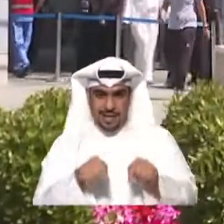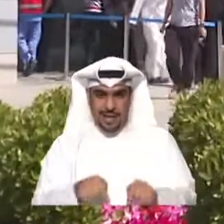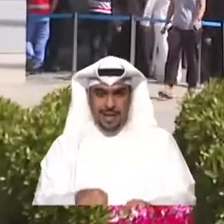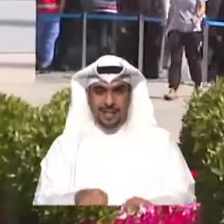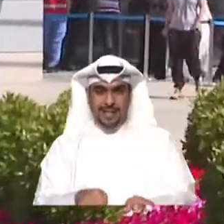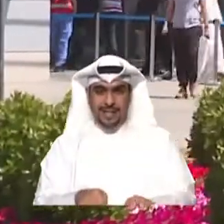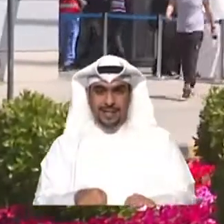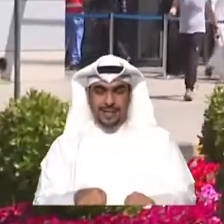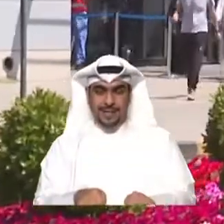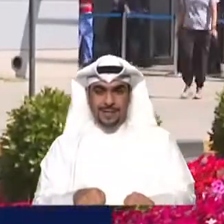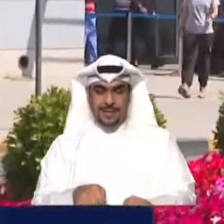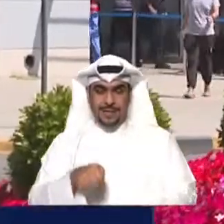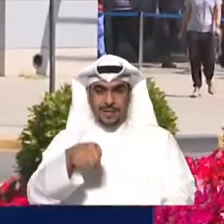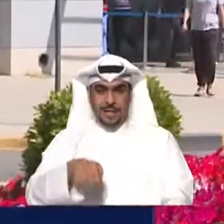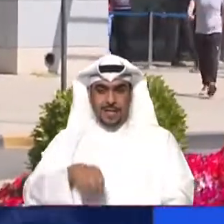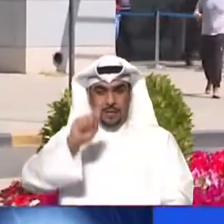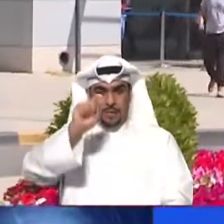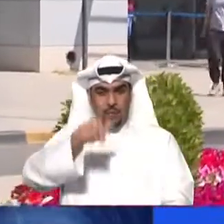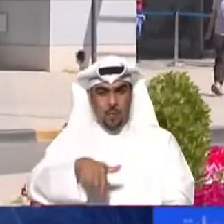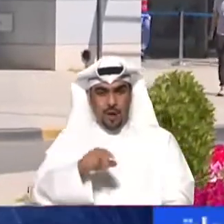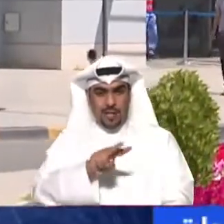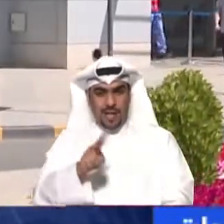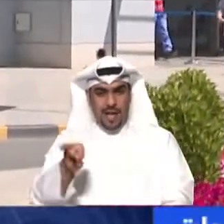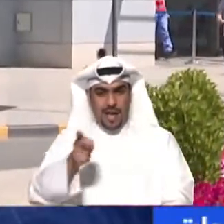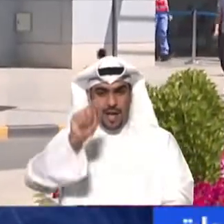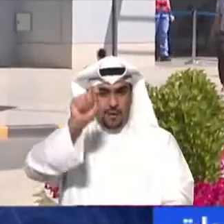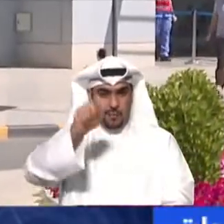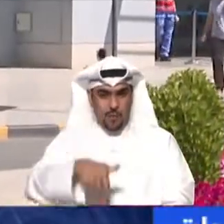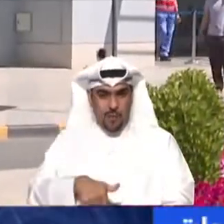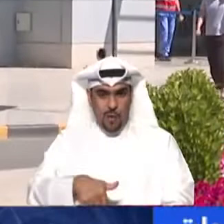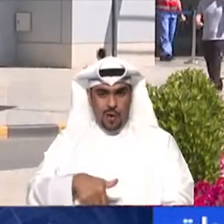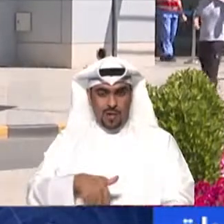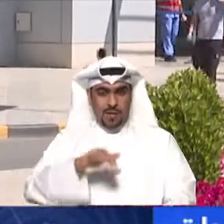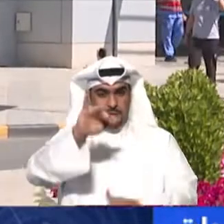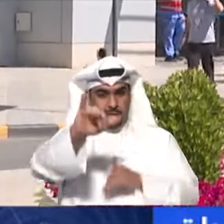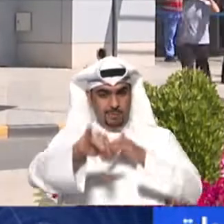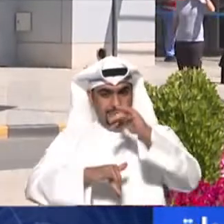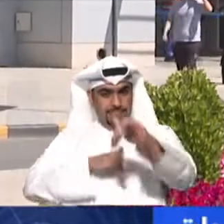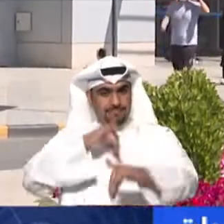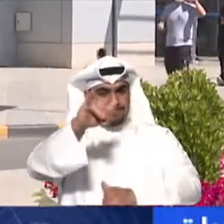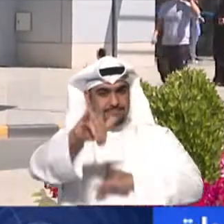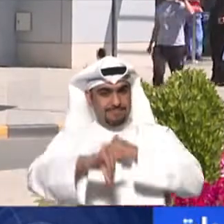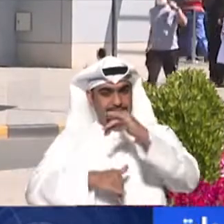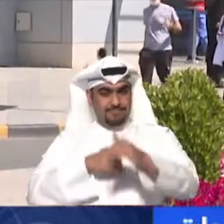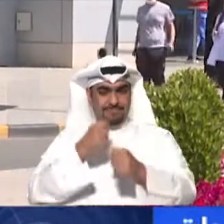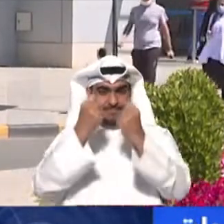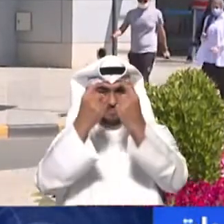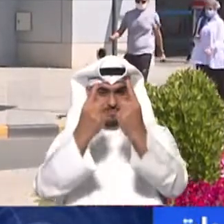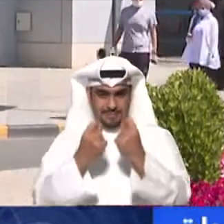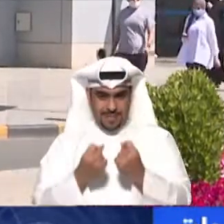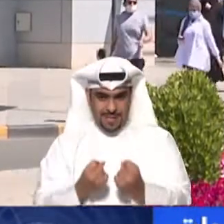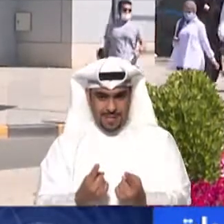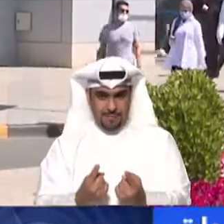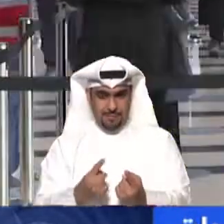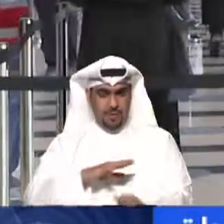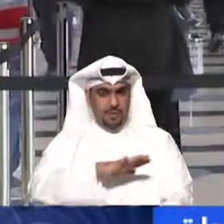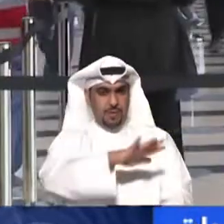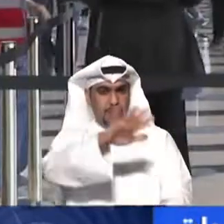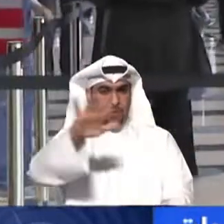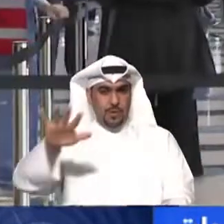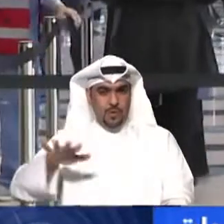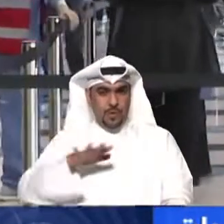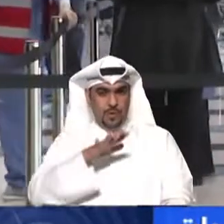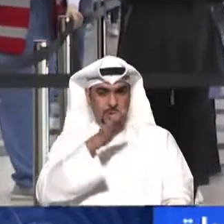قبل المواطنين والمقيمين الذين رفعوا شعار نعم للتطعيم